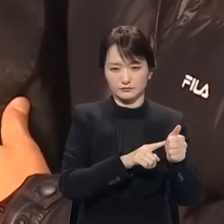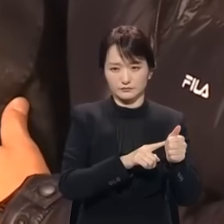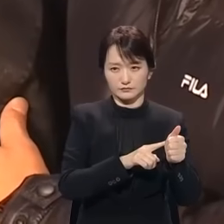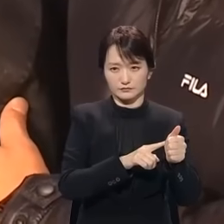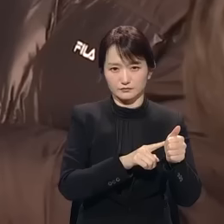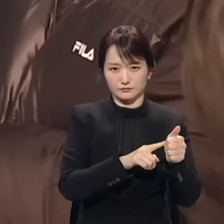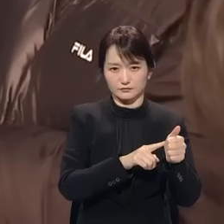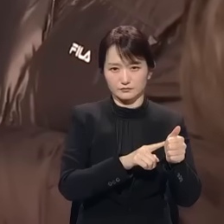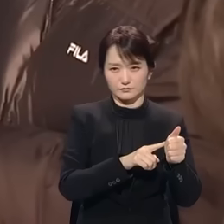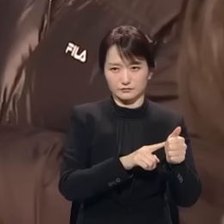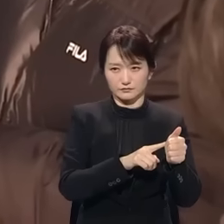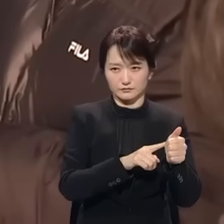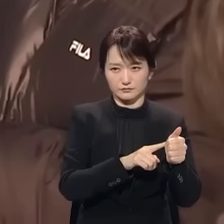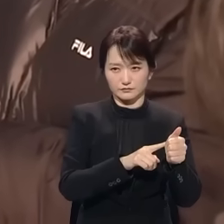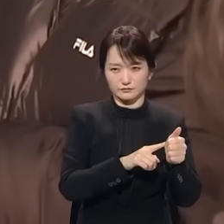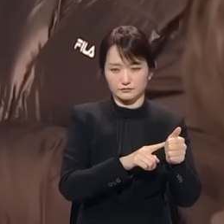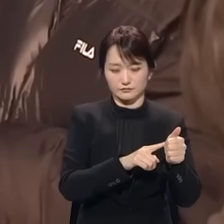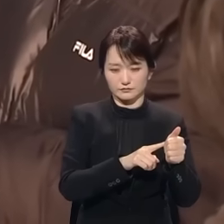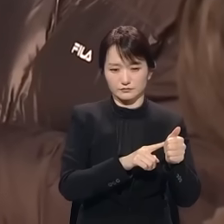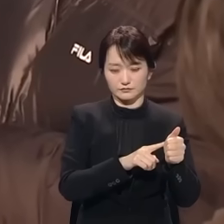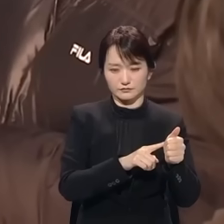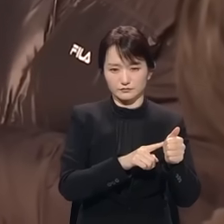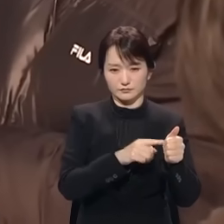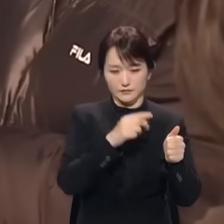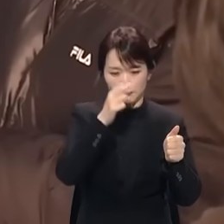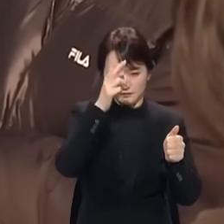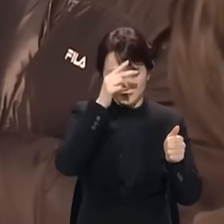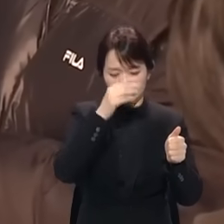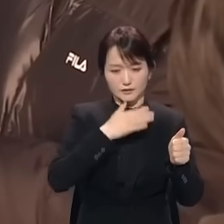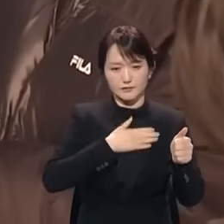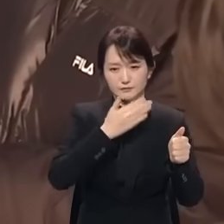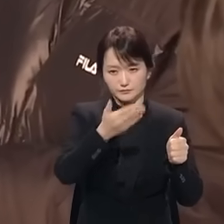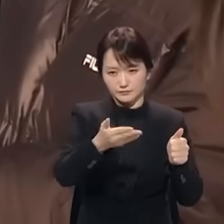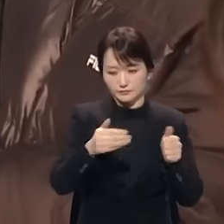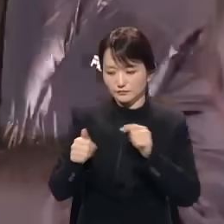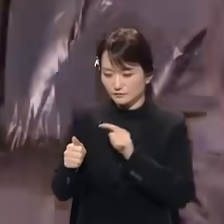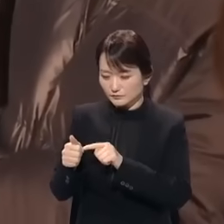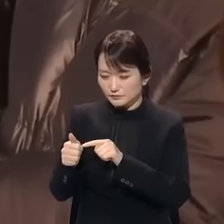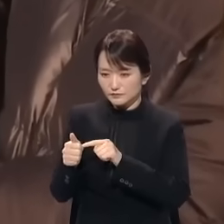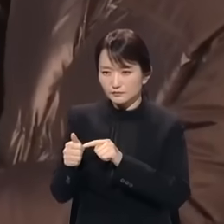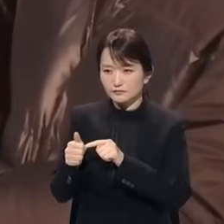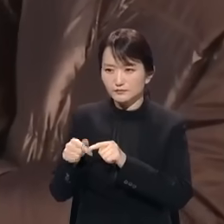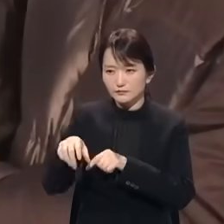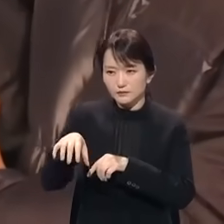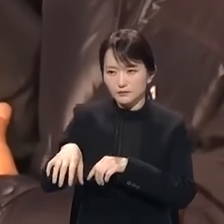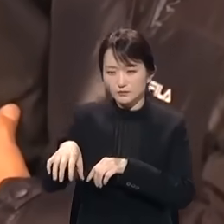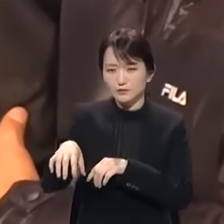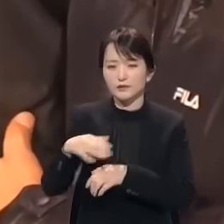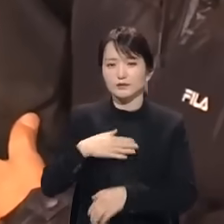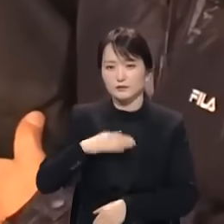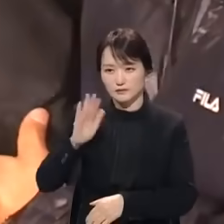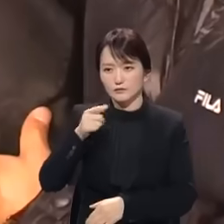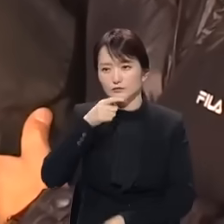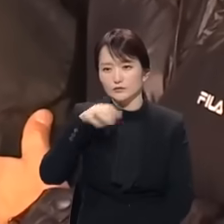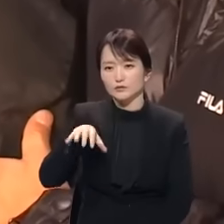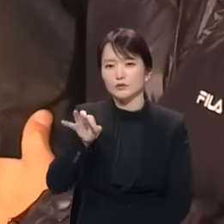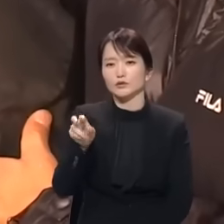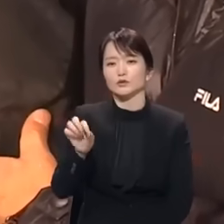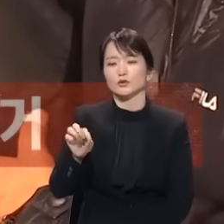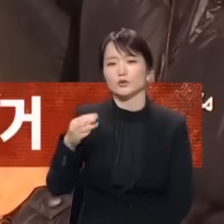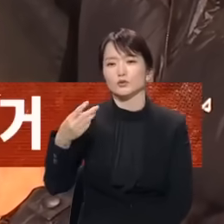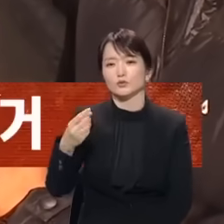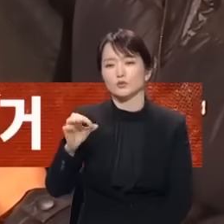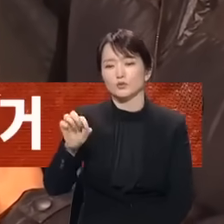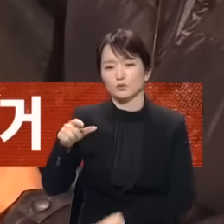됐을 때 전화를 갖다 받은 뒤에 그 사람의 위치를 파악을 했습니다 결국이 김씨는 수원 영통구에 한 공중전화